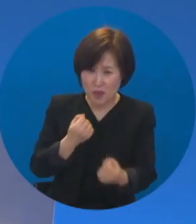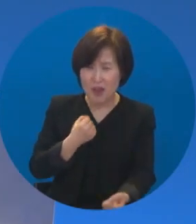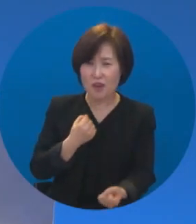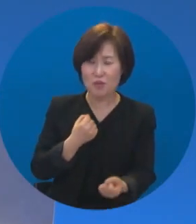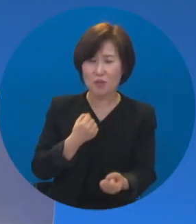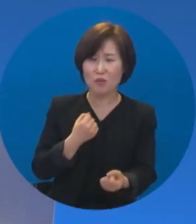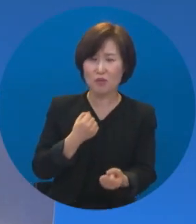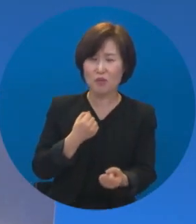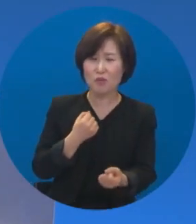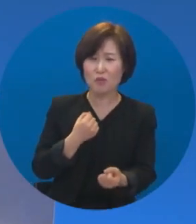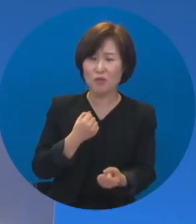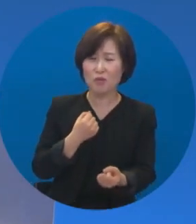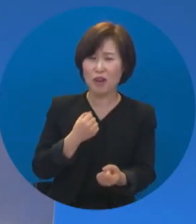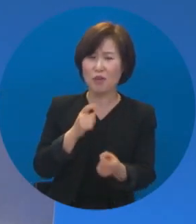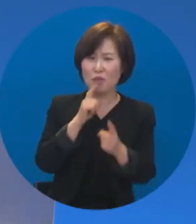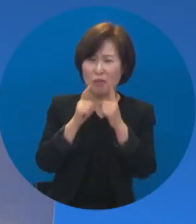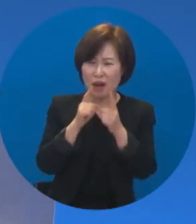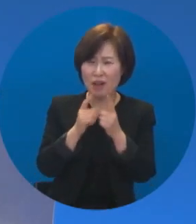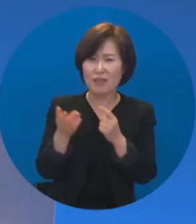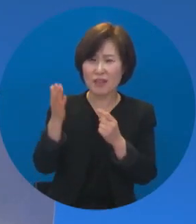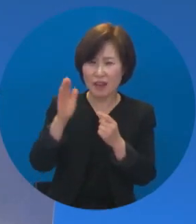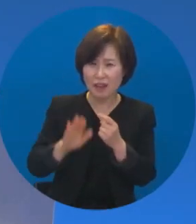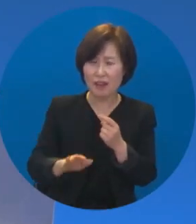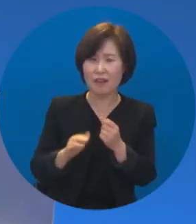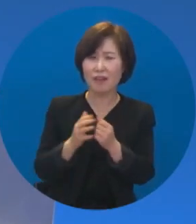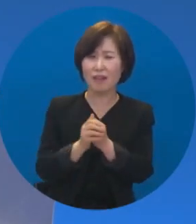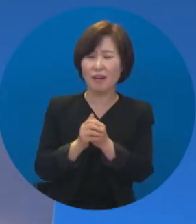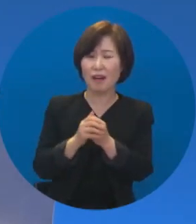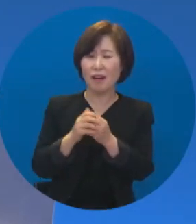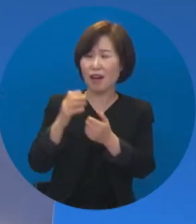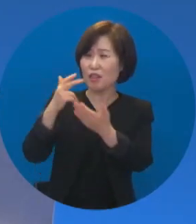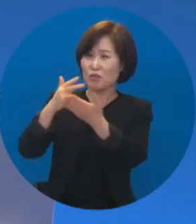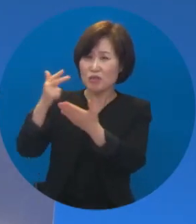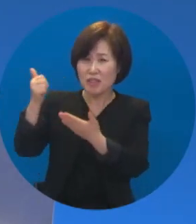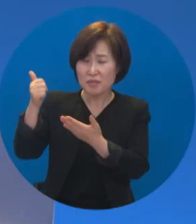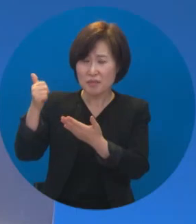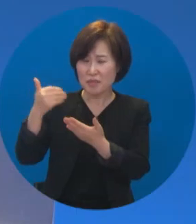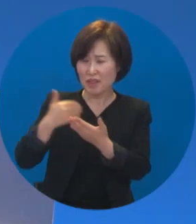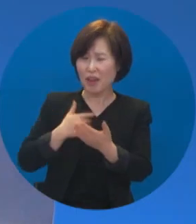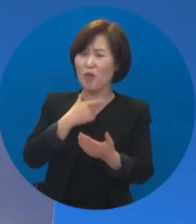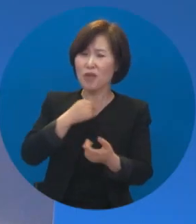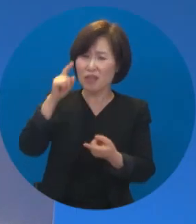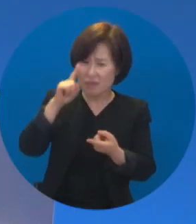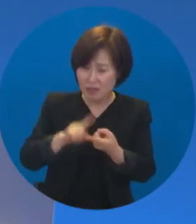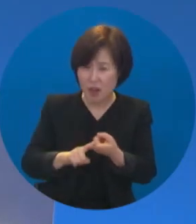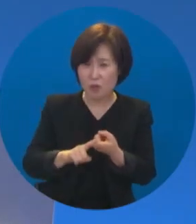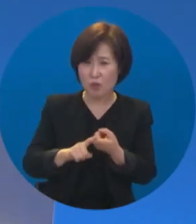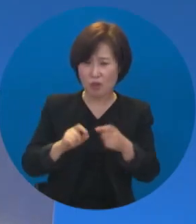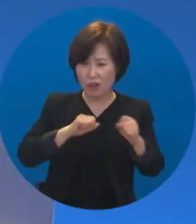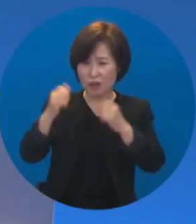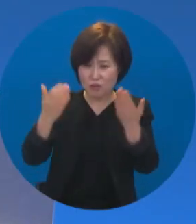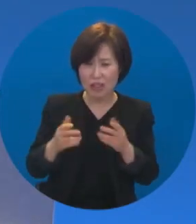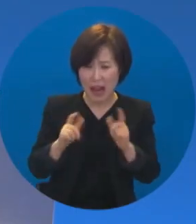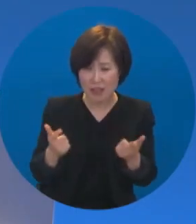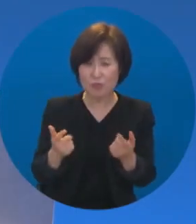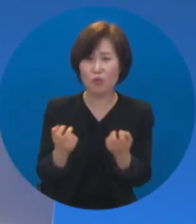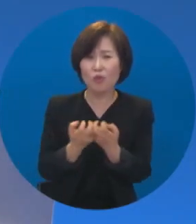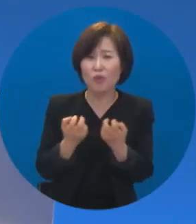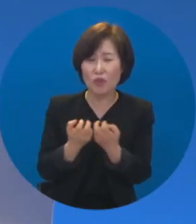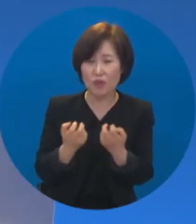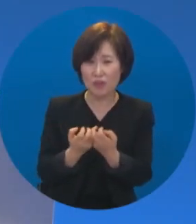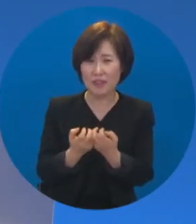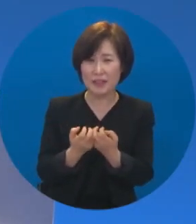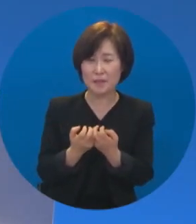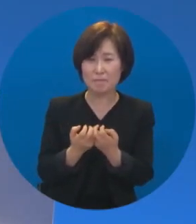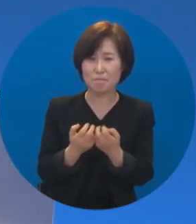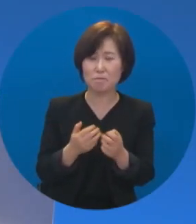있어요라고 말했다가 그렇게 안 하시면 어떡하지? 이 또한 교만이죠. 내가 어떤 믿음을 갖고 내가 어떤 노력을 해야 주님이 들으실 거라는